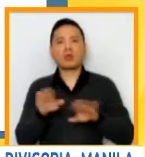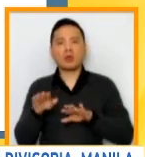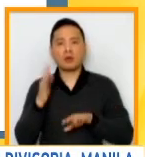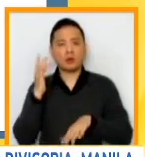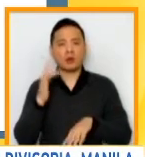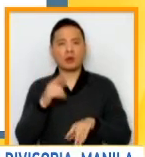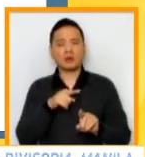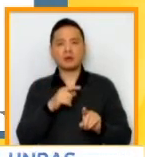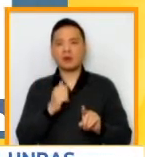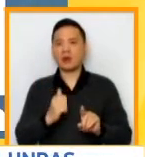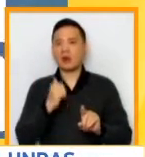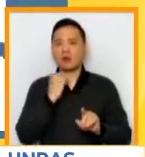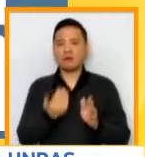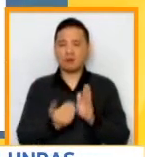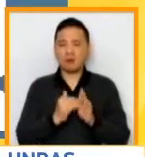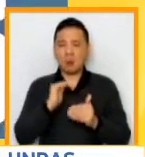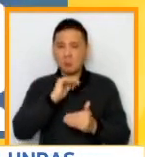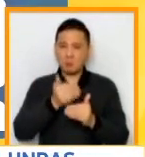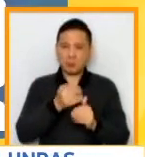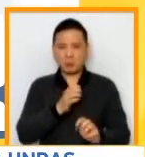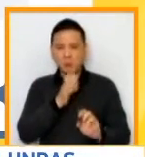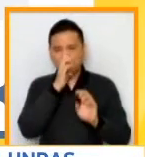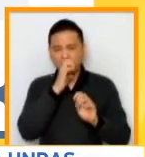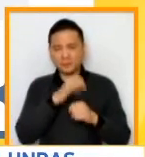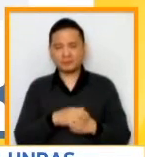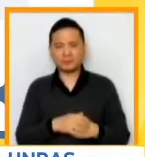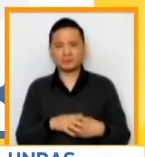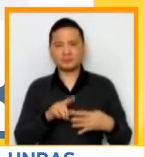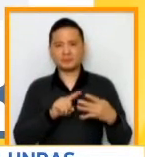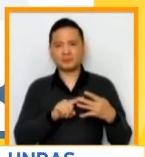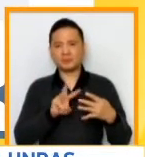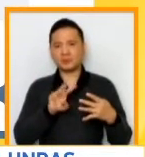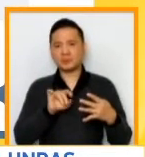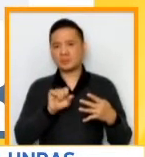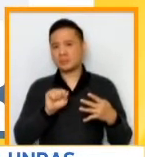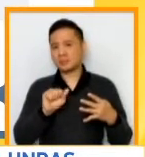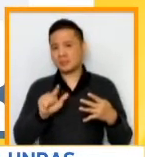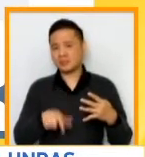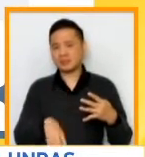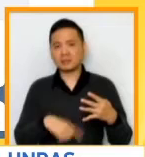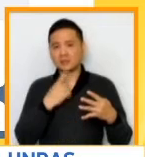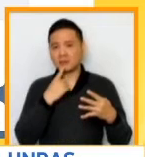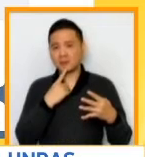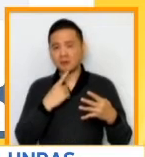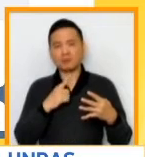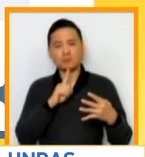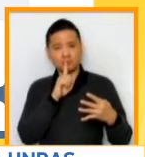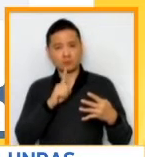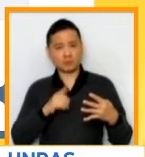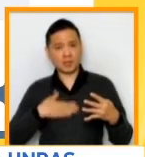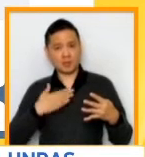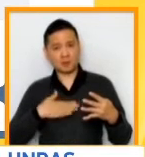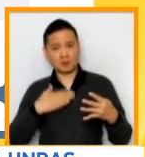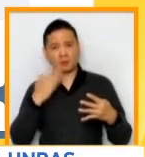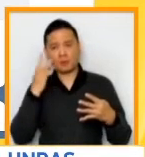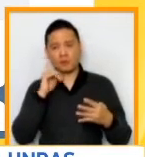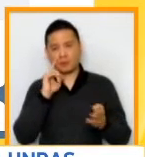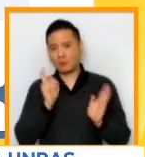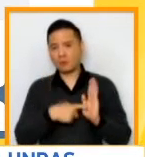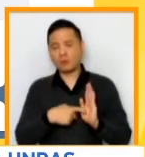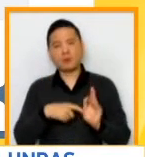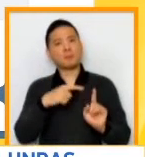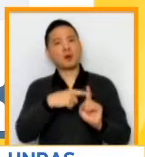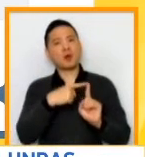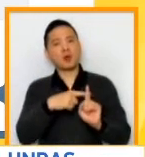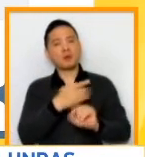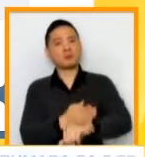lockdown. Sinigundahan naman niya ni Wincel Dalisay. Sabi ni Wincel, masaya raw siya dahil nakikita ang epekto nito sa pagpapababa ng kaso